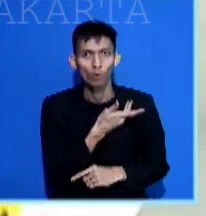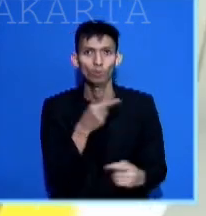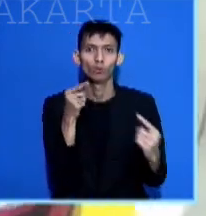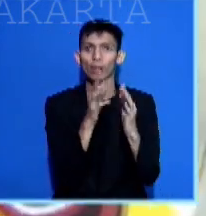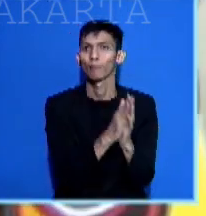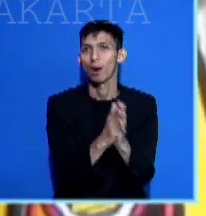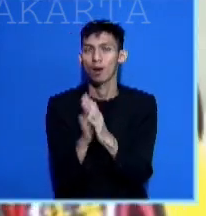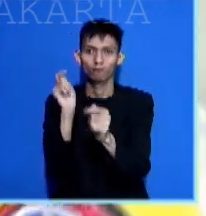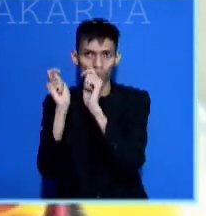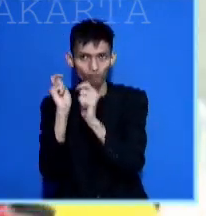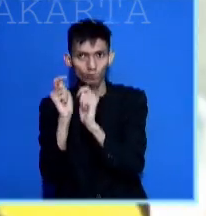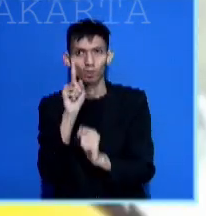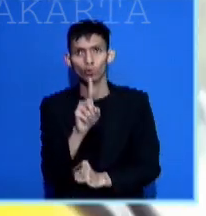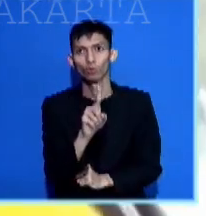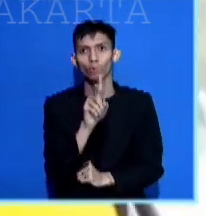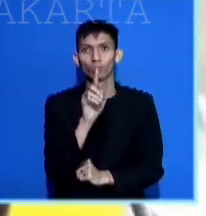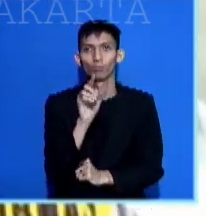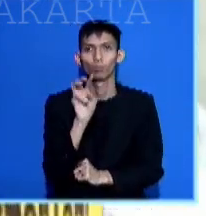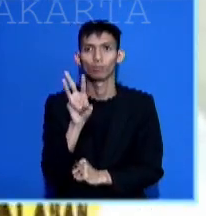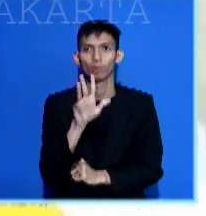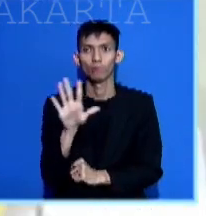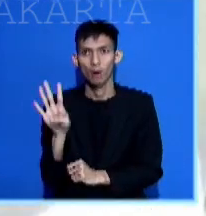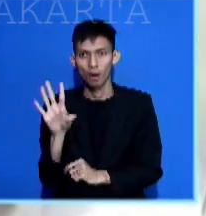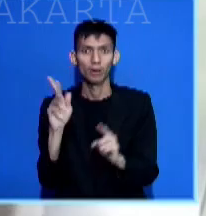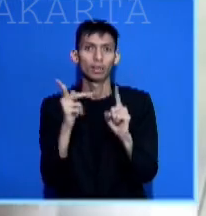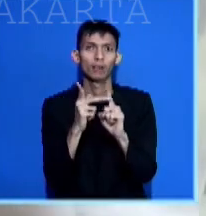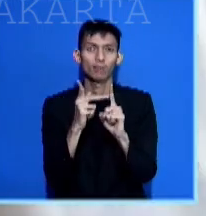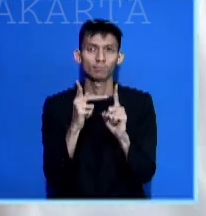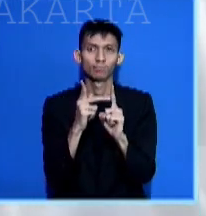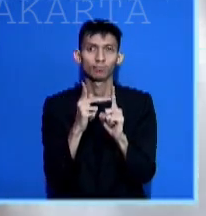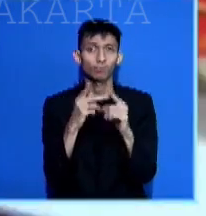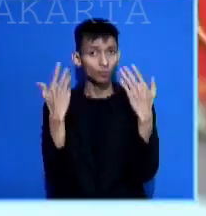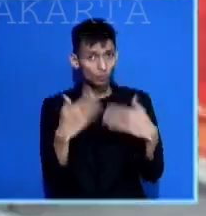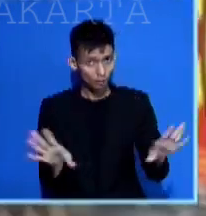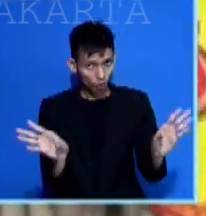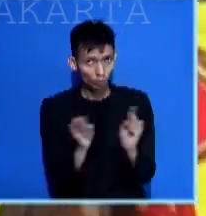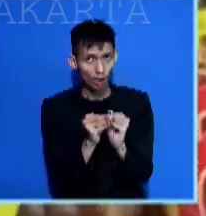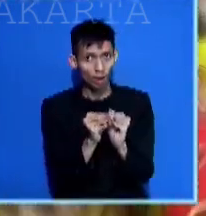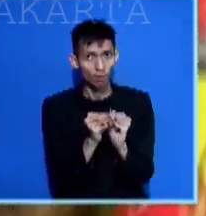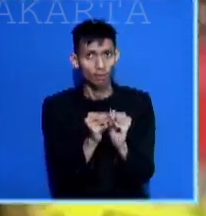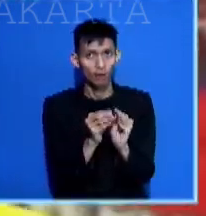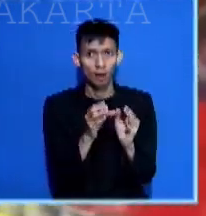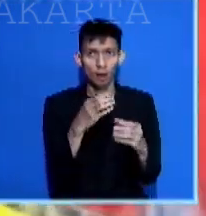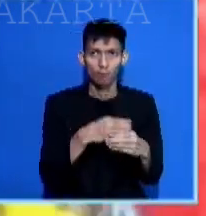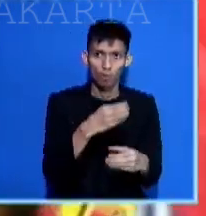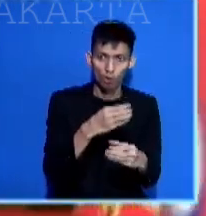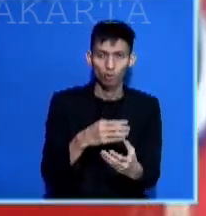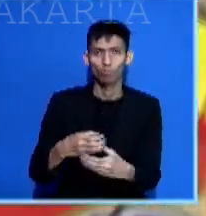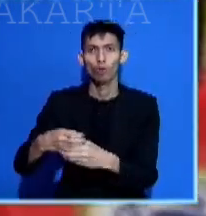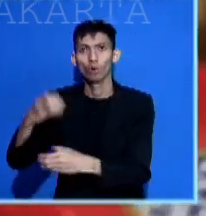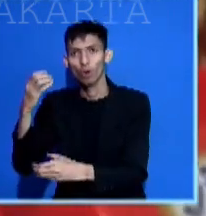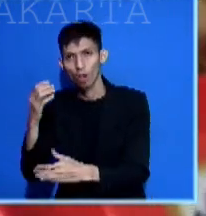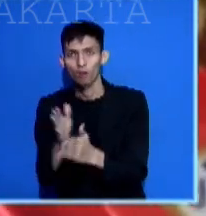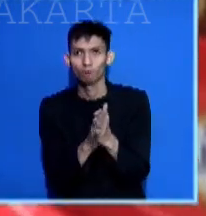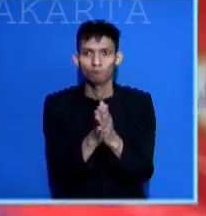Fitri 1445 Hijriah. Makanan dan minuman yang dikemas menggunakan kaleng, plastik maupun botol plastik